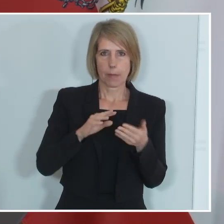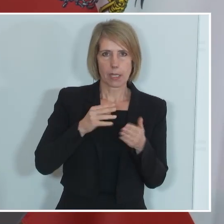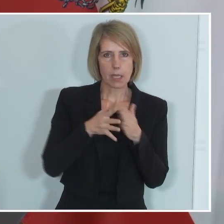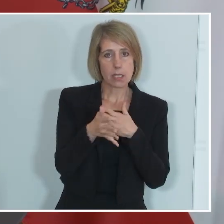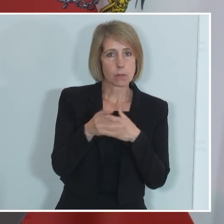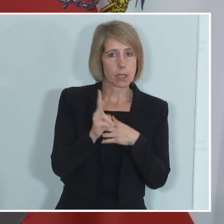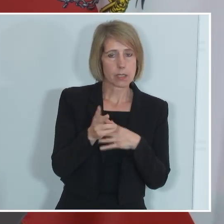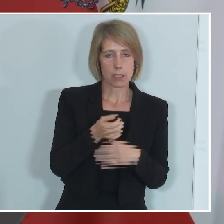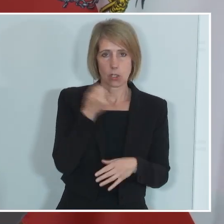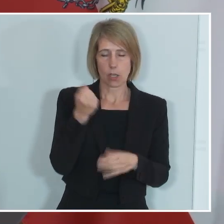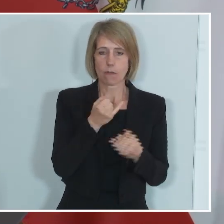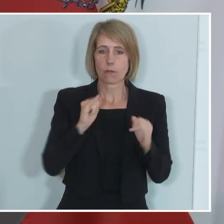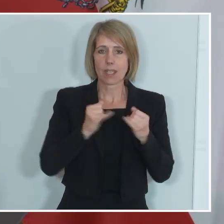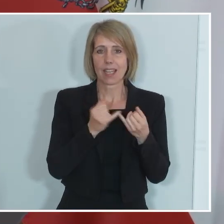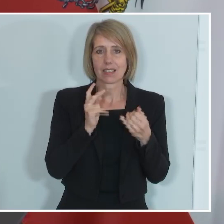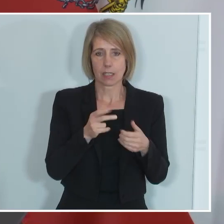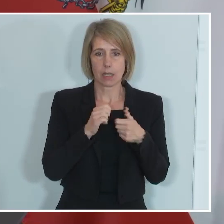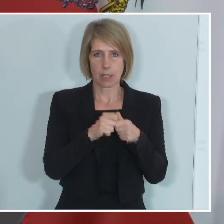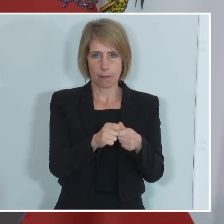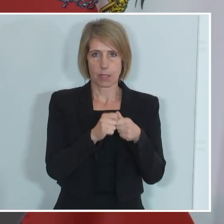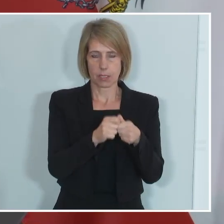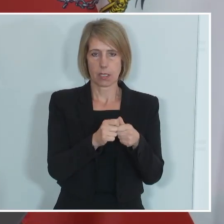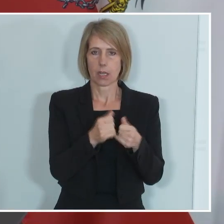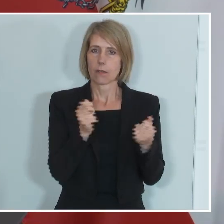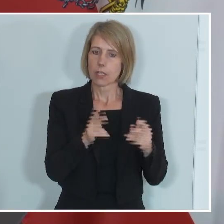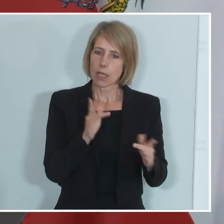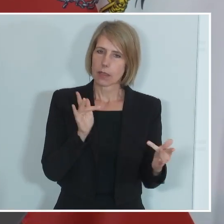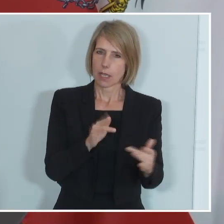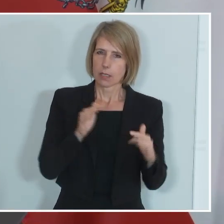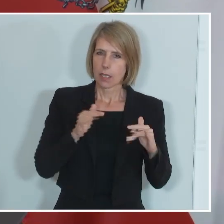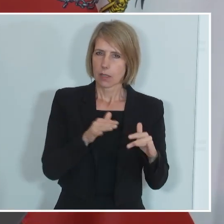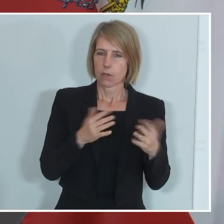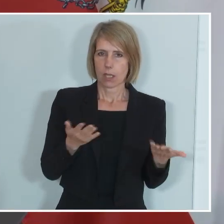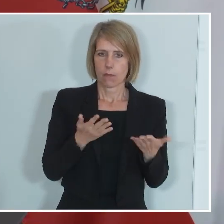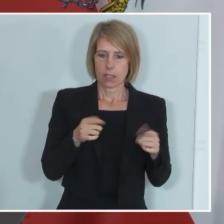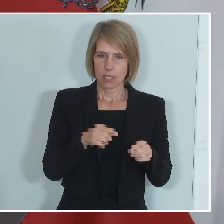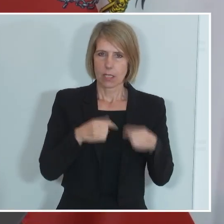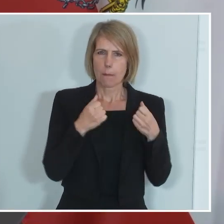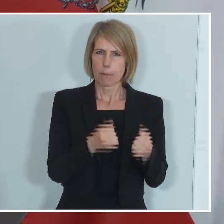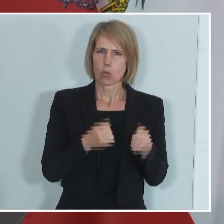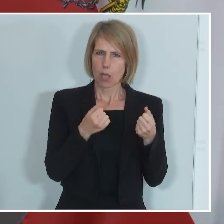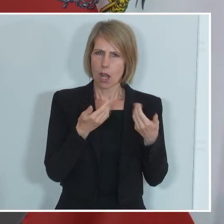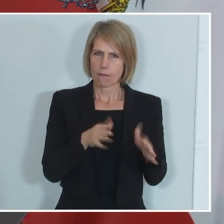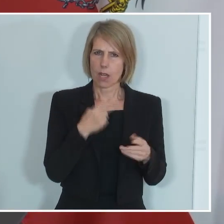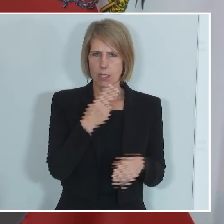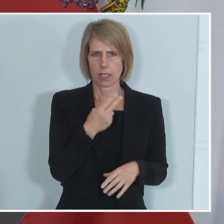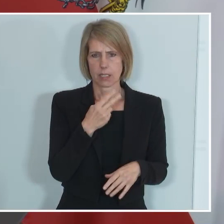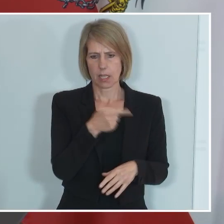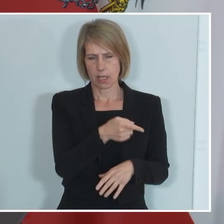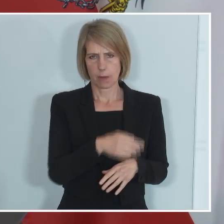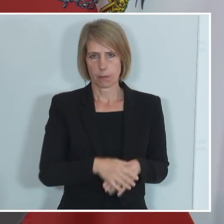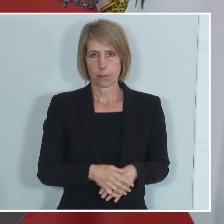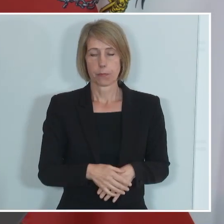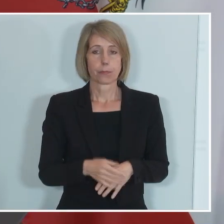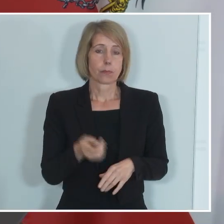die Eltern einbeziehen kann, wie man hier einfach dem entgegenwirken kann, was wir hier in diesem brutalen Fall gesehen haben. Aber natürlich auch,